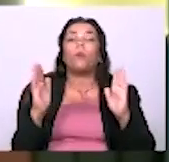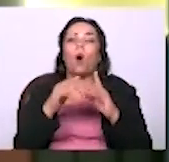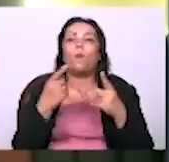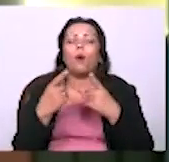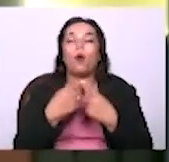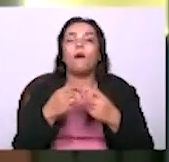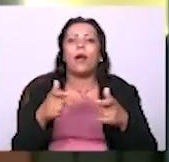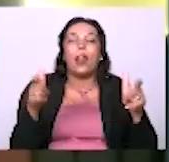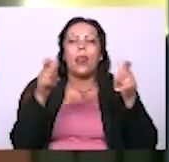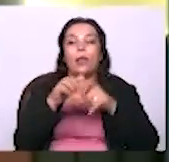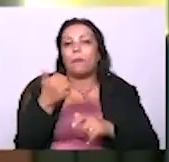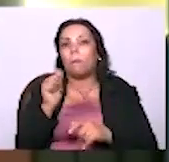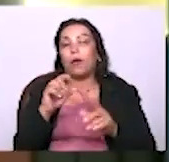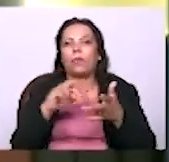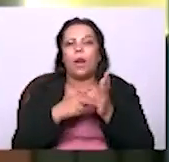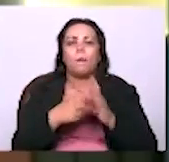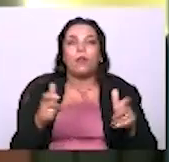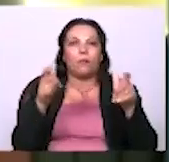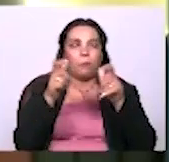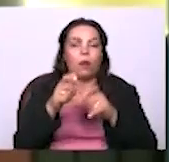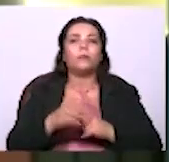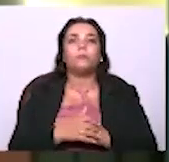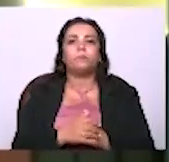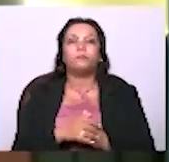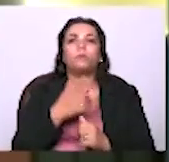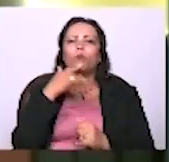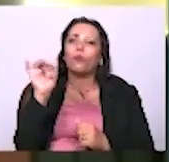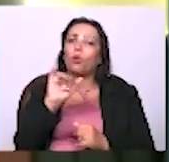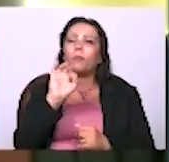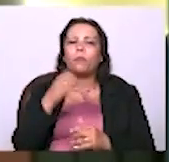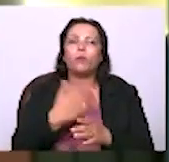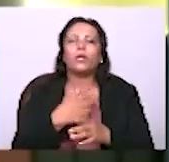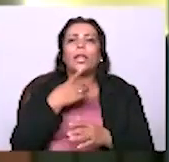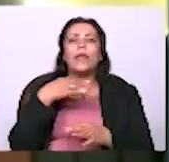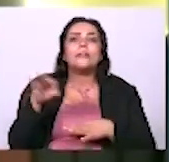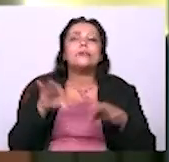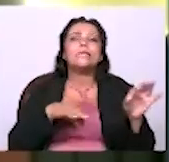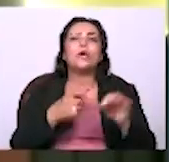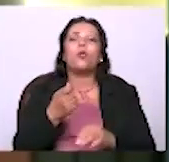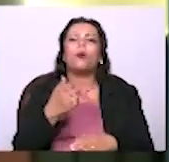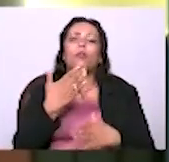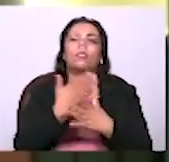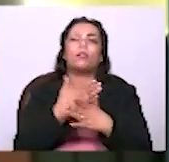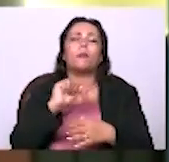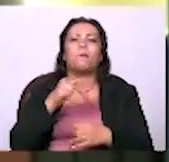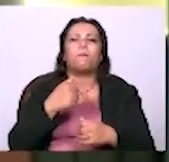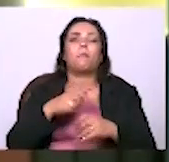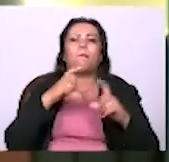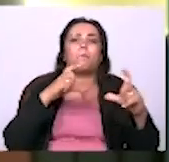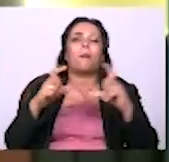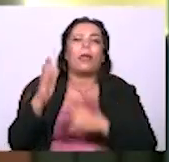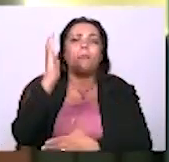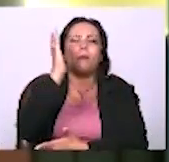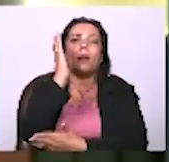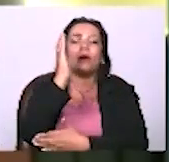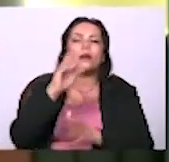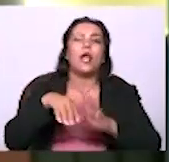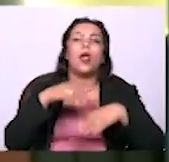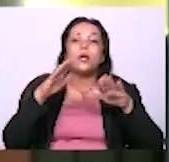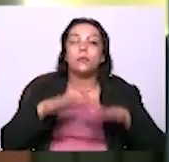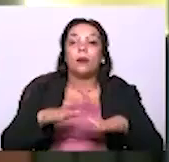كان في لجنه بالامس عقدت ايضا برض احنا بنهتم بيه لجنه سياسات النقديه التابعه للبنك المركزي واللي